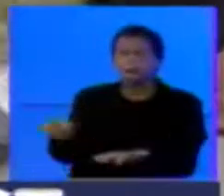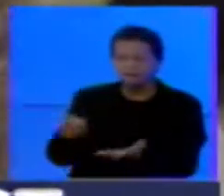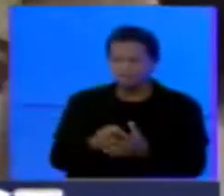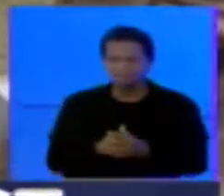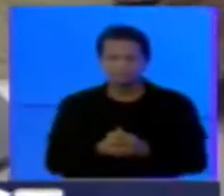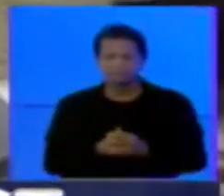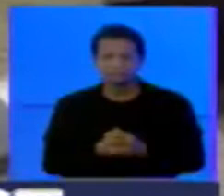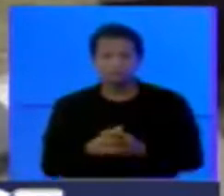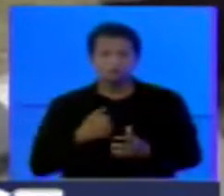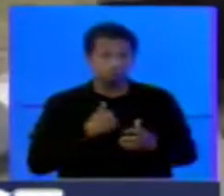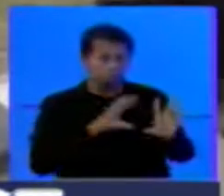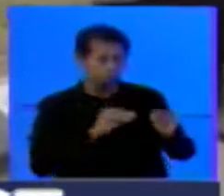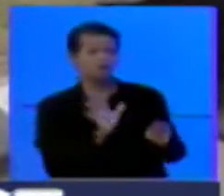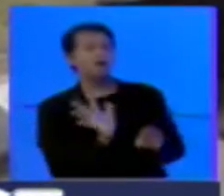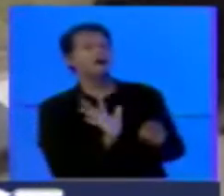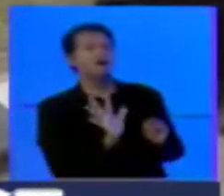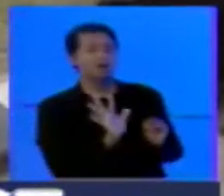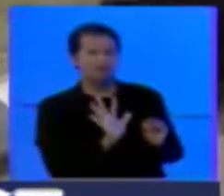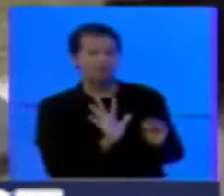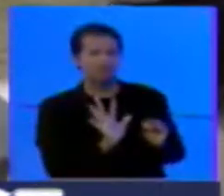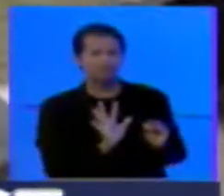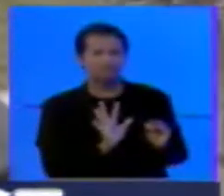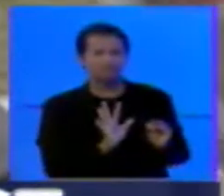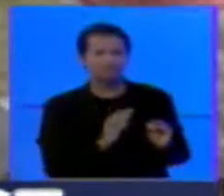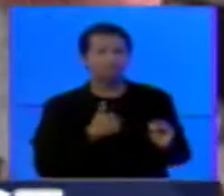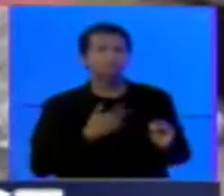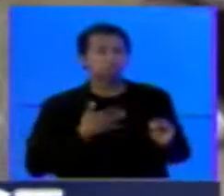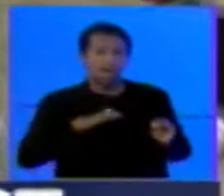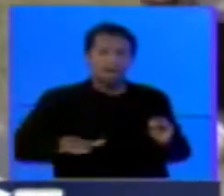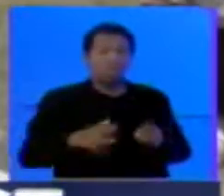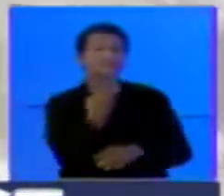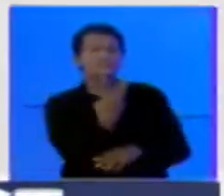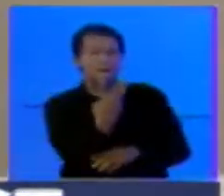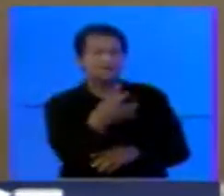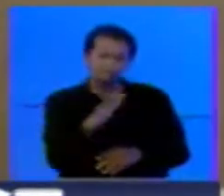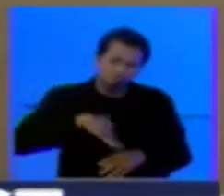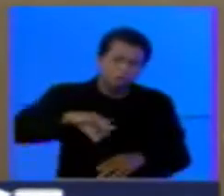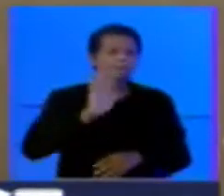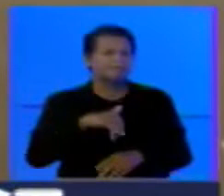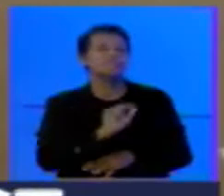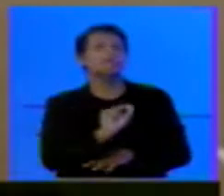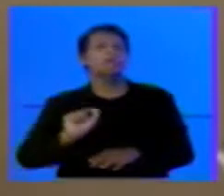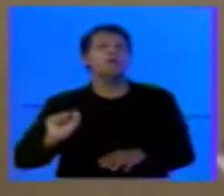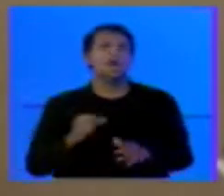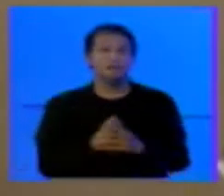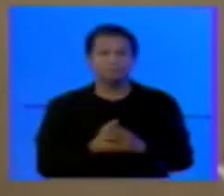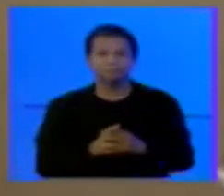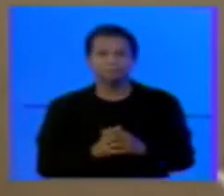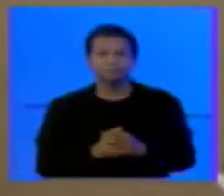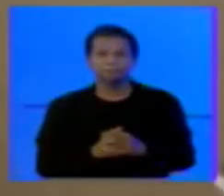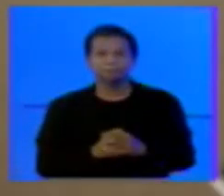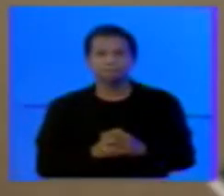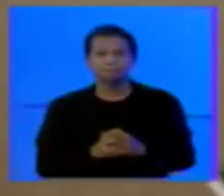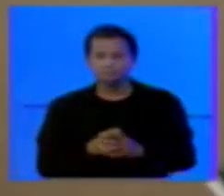kerja lagi sekarang. Bu ini kan anakku 3 sekolah, nggak pernah dapat apa-apa itu. Itu kan ya melanggar protokol kesehatan seperti apa?